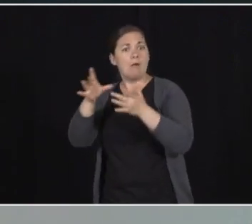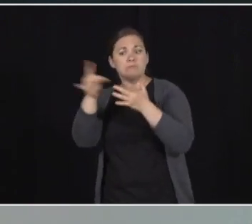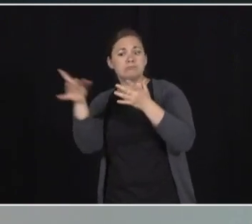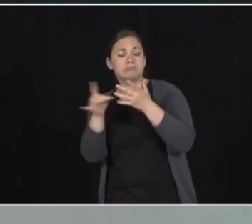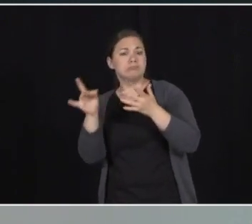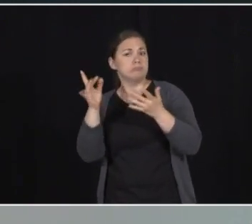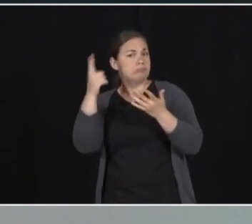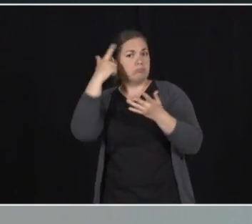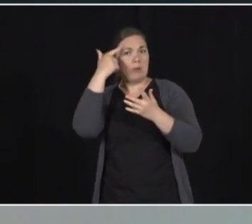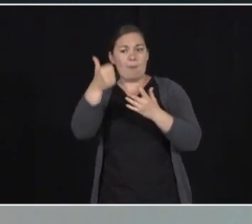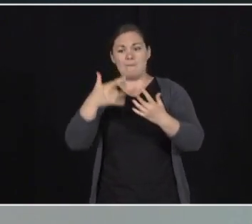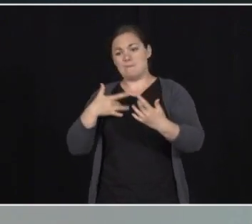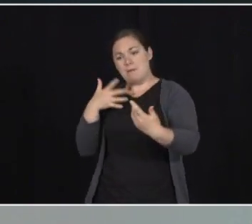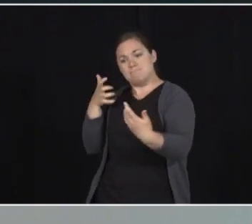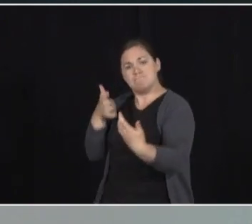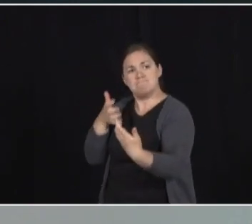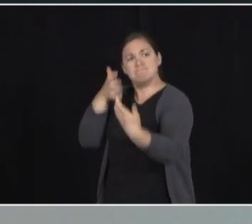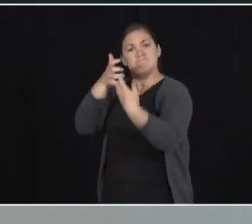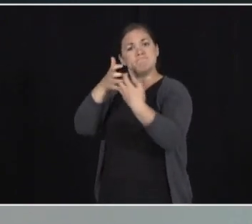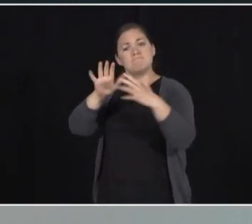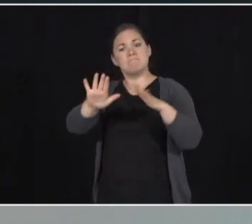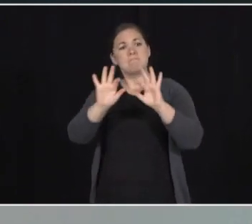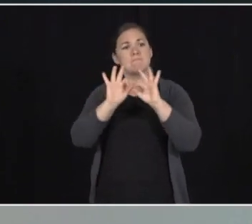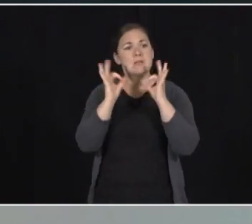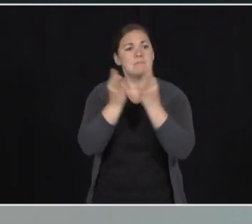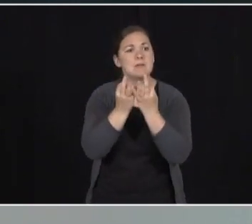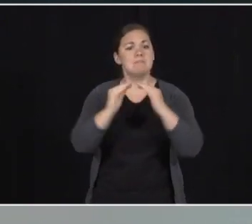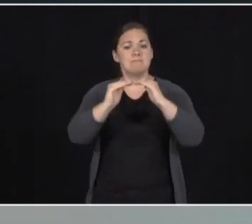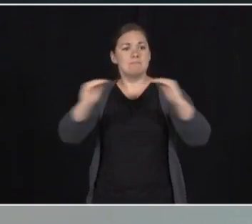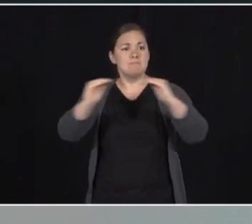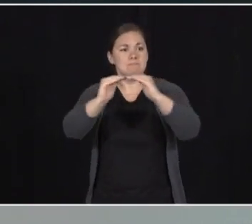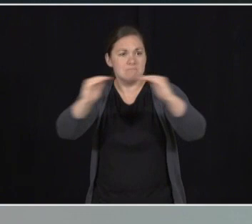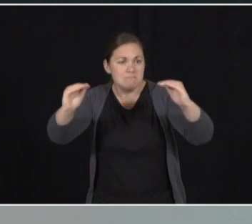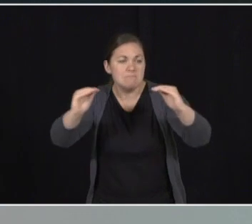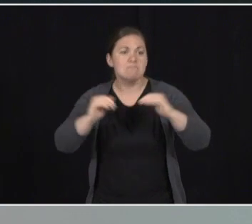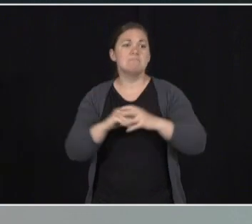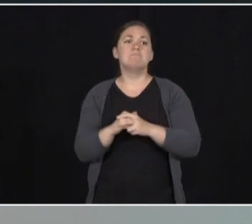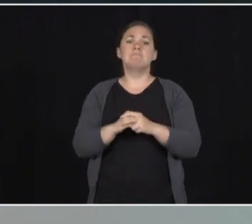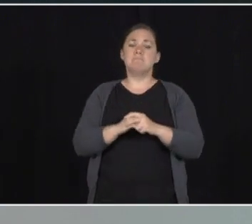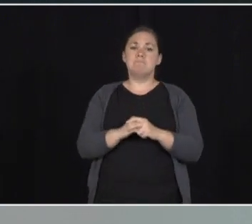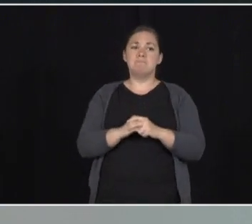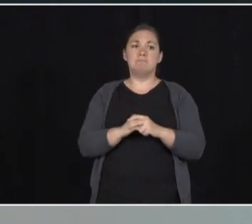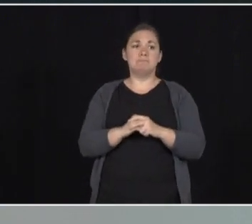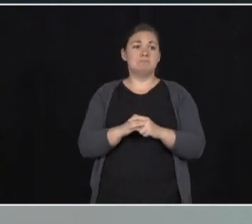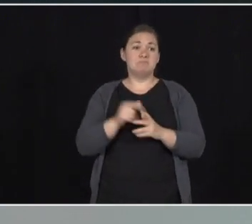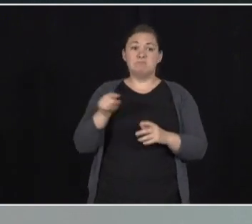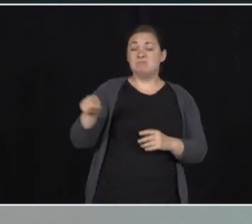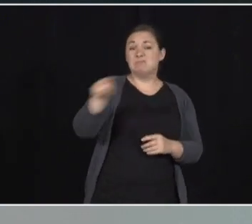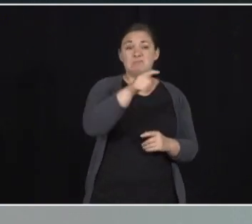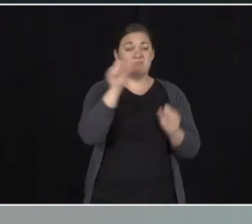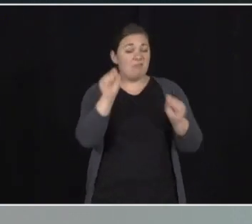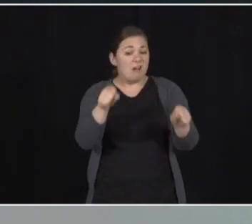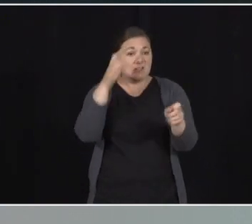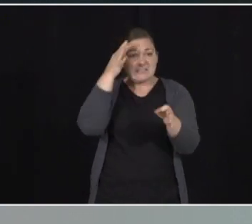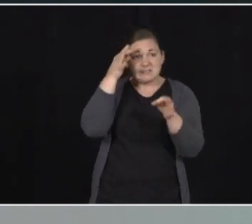will allow Ontarians to choose an electricity pricing plan that best suits their household and